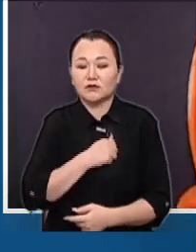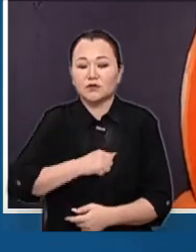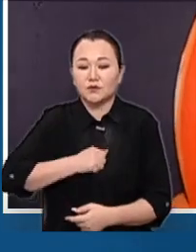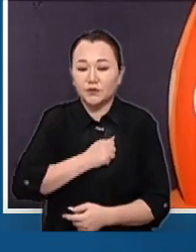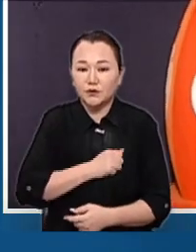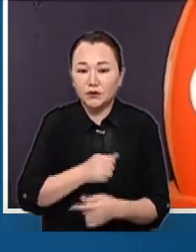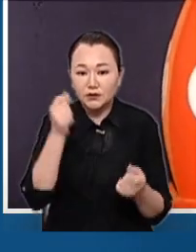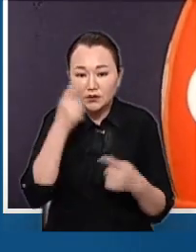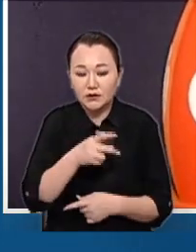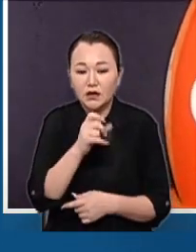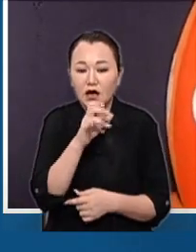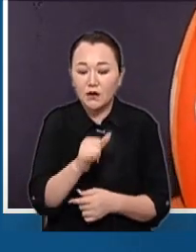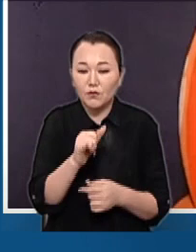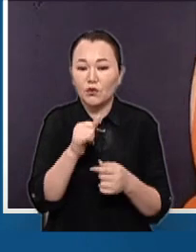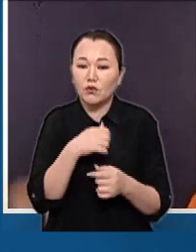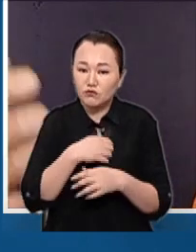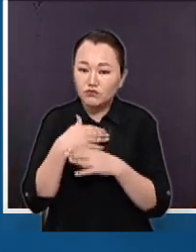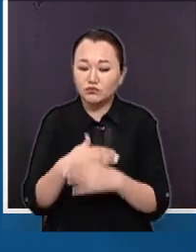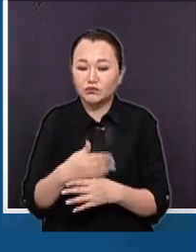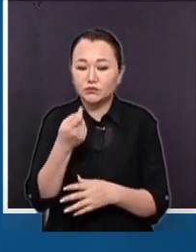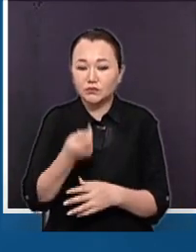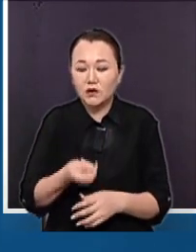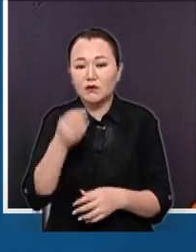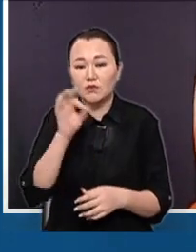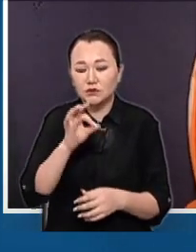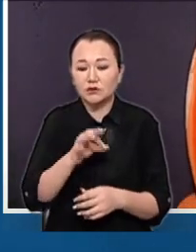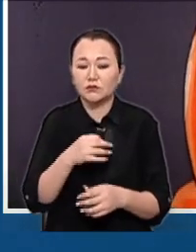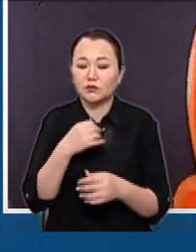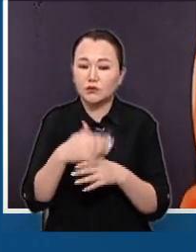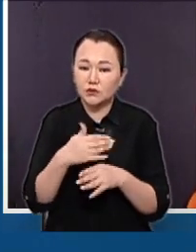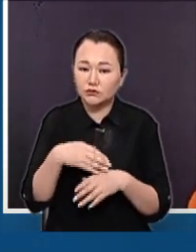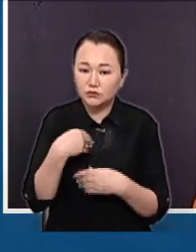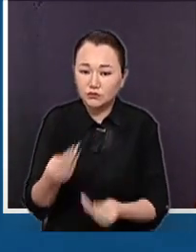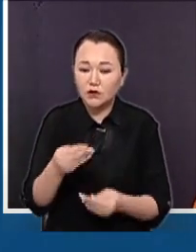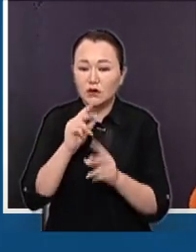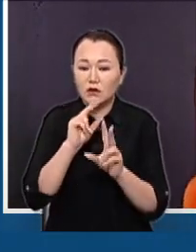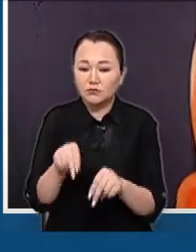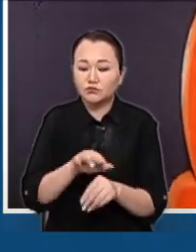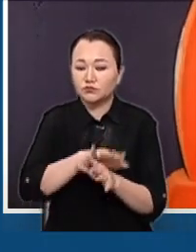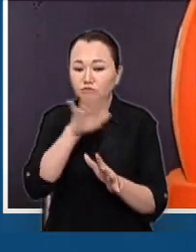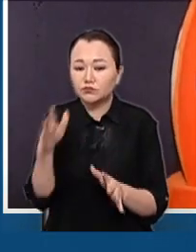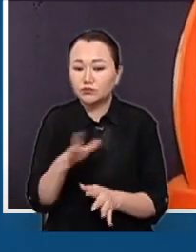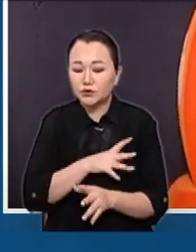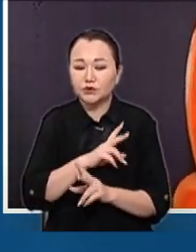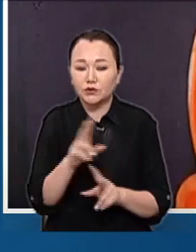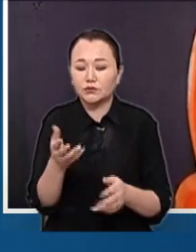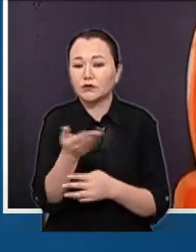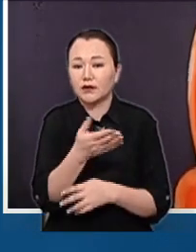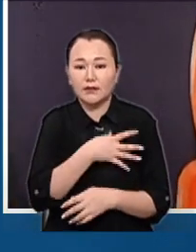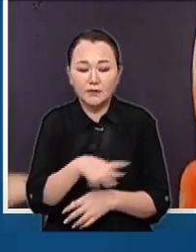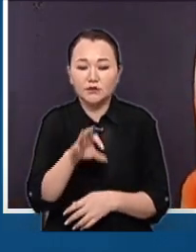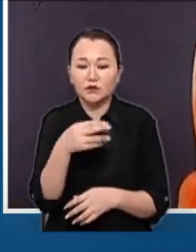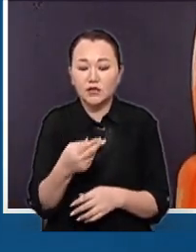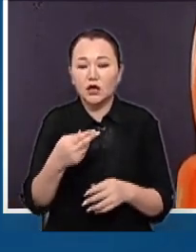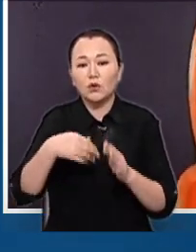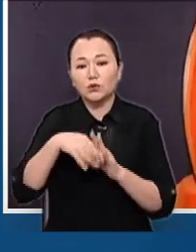Былтыр даму қорының атын жамылғандар төмен пайызбен несие алып береміз деп қарашаға уәдені үйіп төккен екен. Ешкімге алақан жаймай әлеуметтік